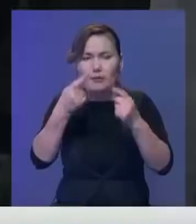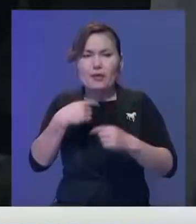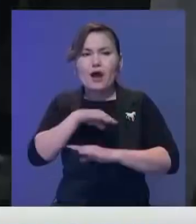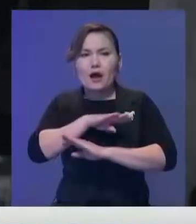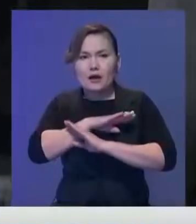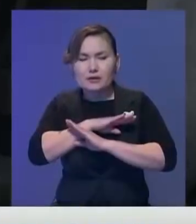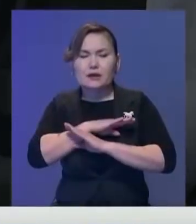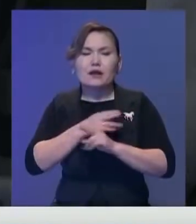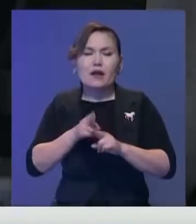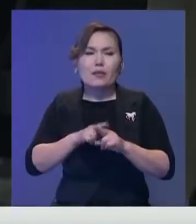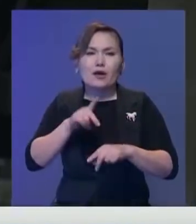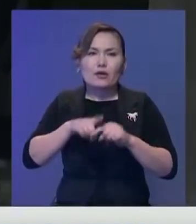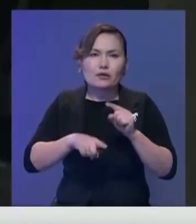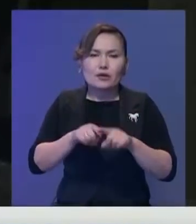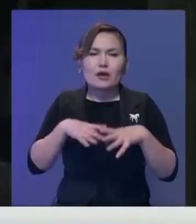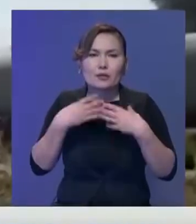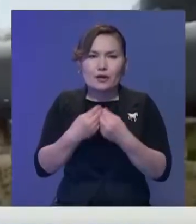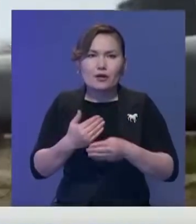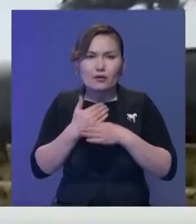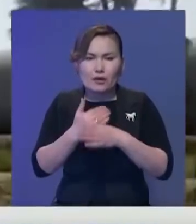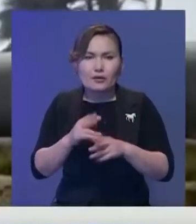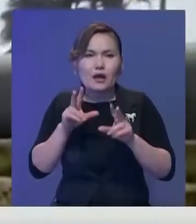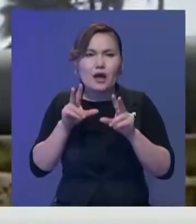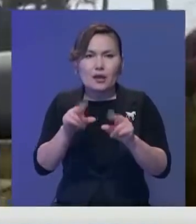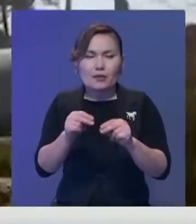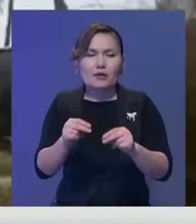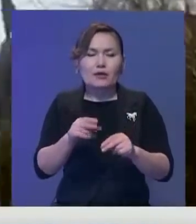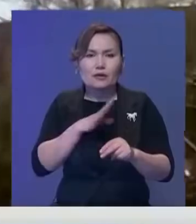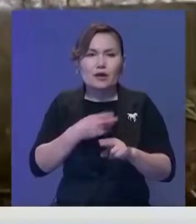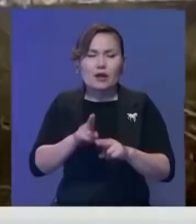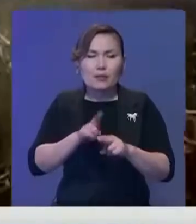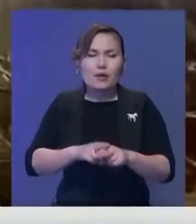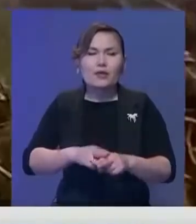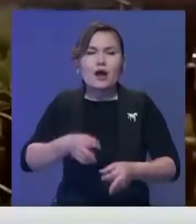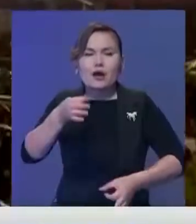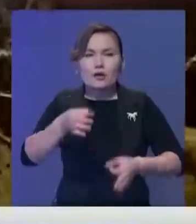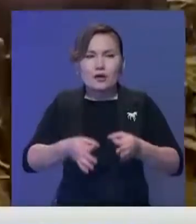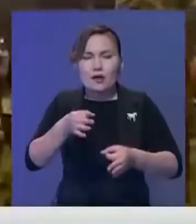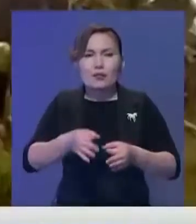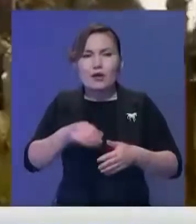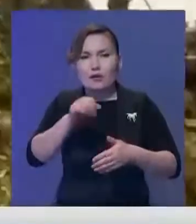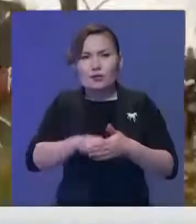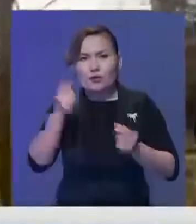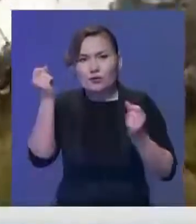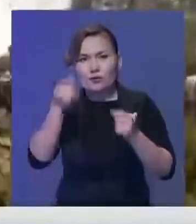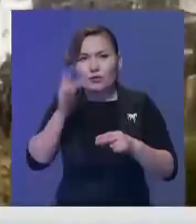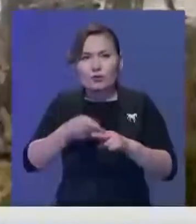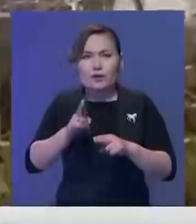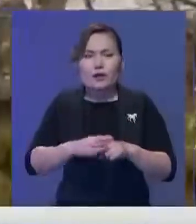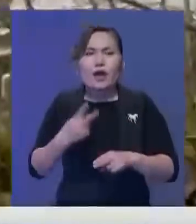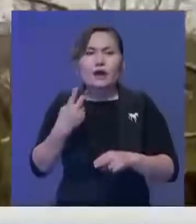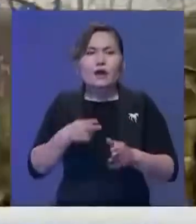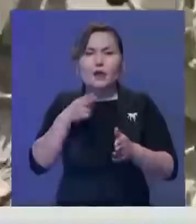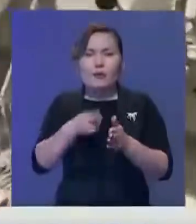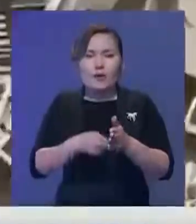жақындарына көңіл айтып, өтемақы төленетінін жеткізді. Апатқа қатысты тергеумен айналысу үшін техникалық комиссия құрылған. Екі